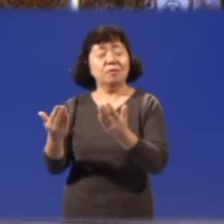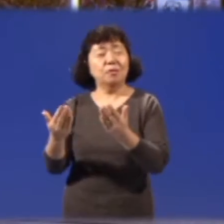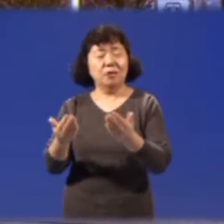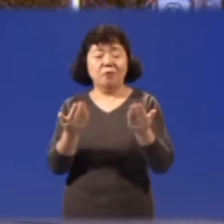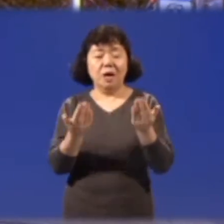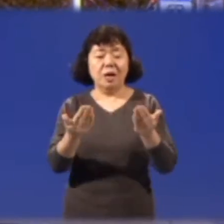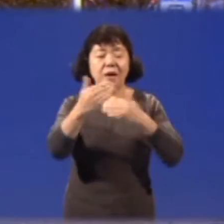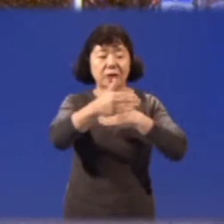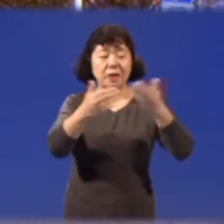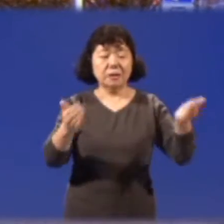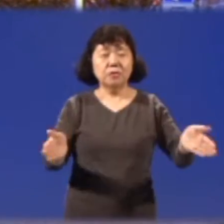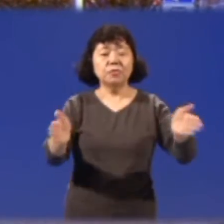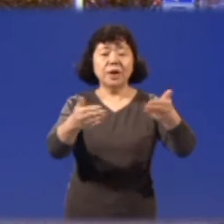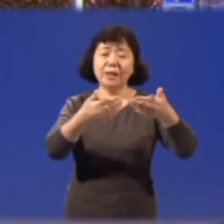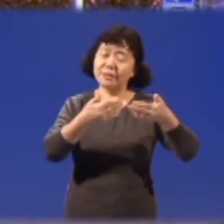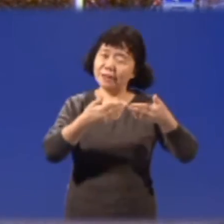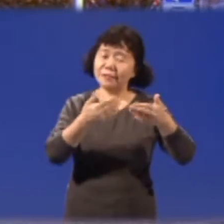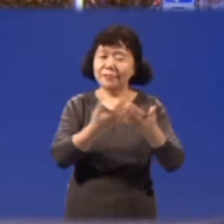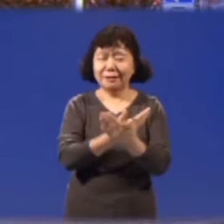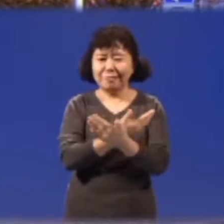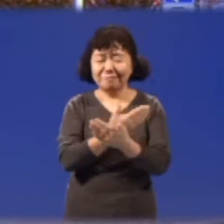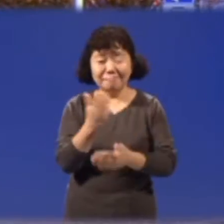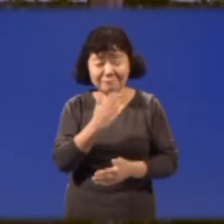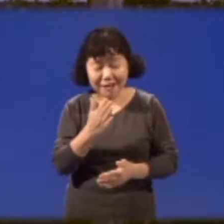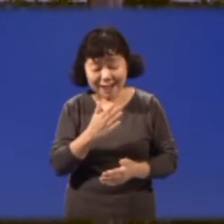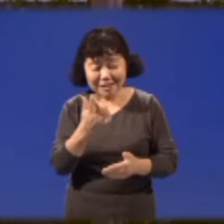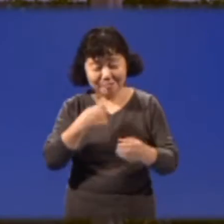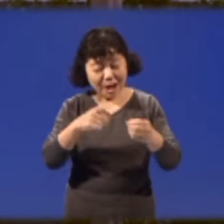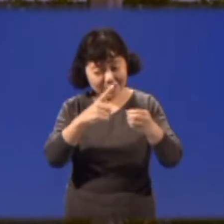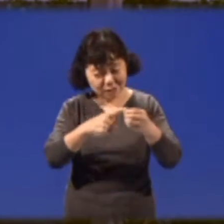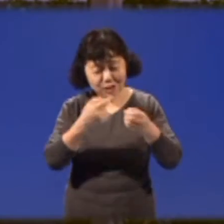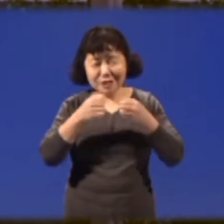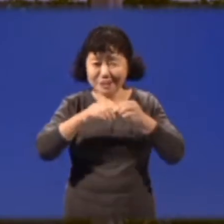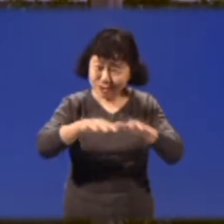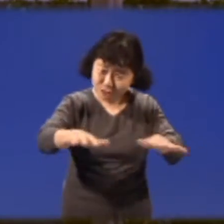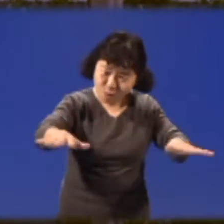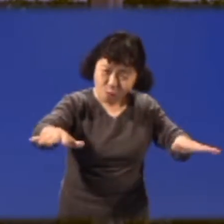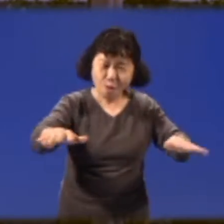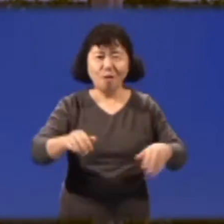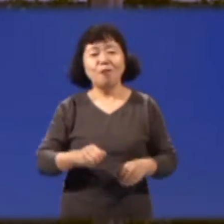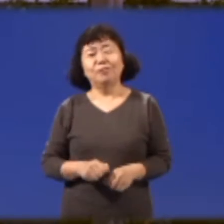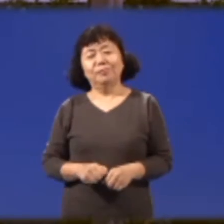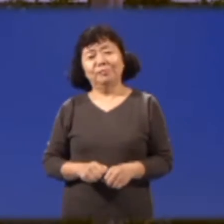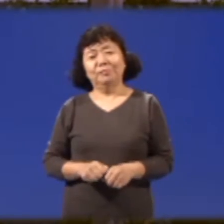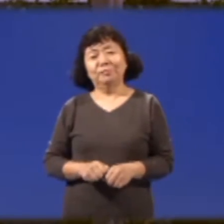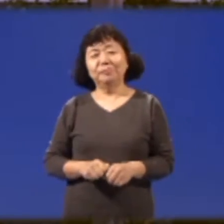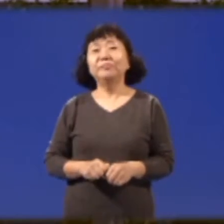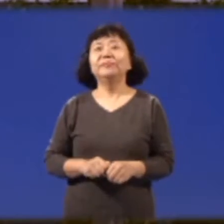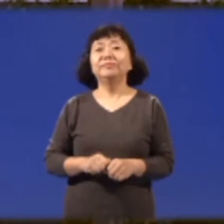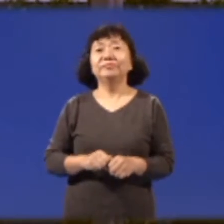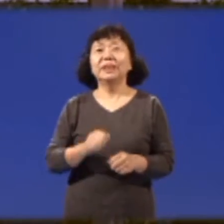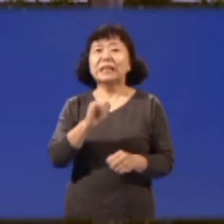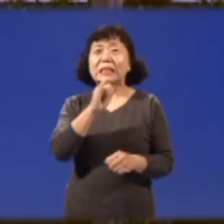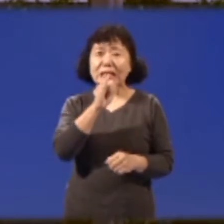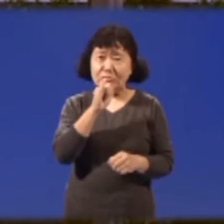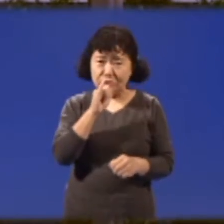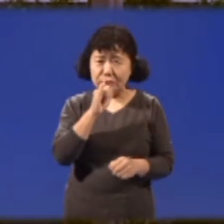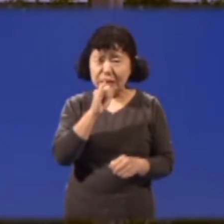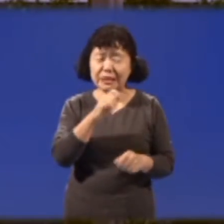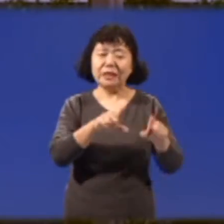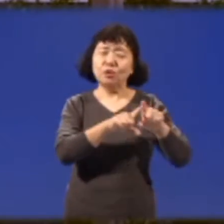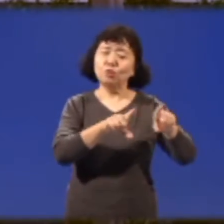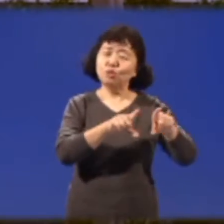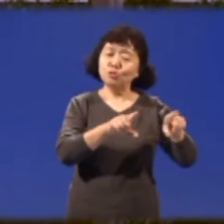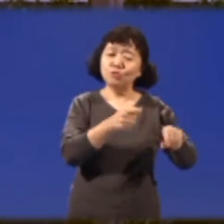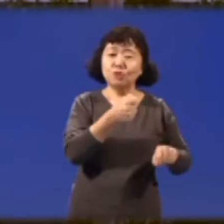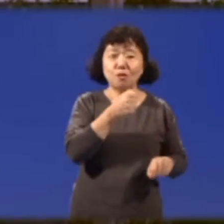になるところもあるくらい毎年流行しています。ところでインフルエンザと普通の風邪とはどう